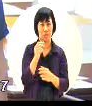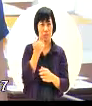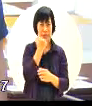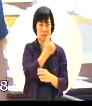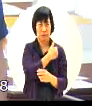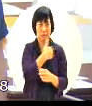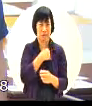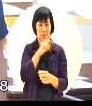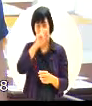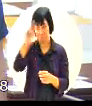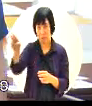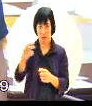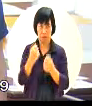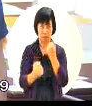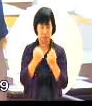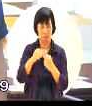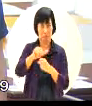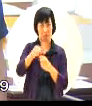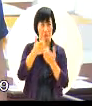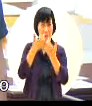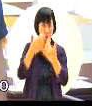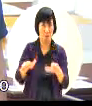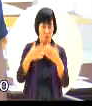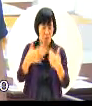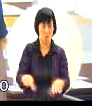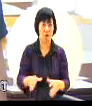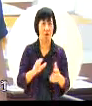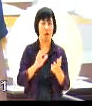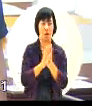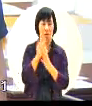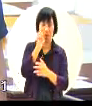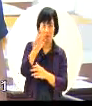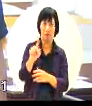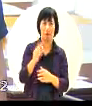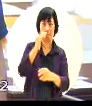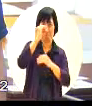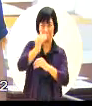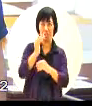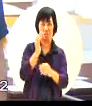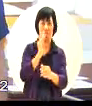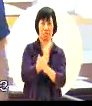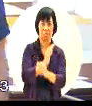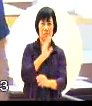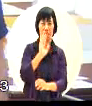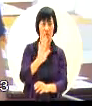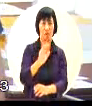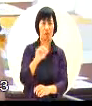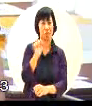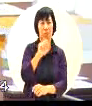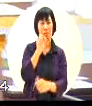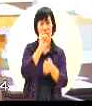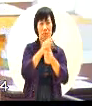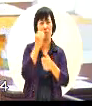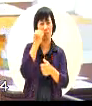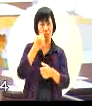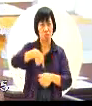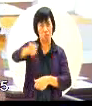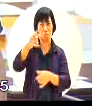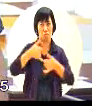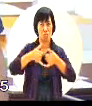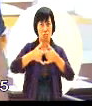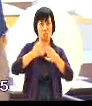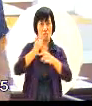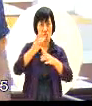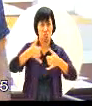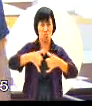拢足侪，啊，这所在嘛，改成我那有禁止因行驶的所在。啊，要见靠对路，直接去靠倒转来吼，因拖板车拢无